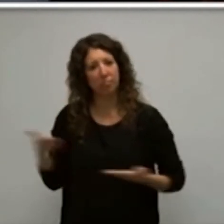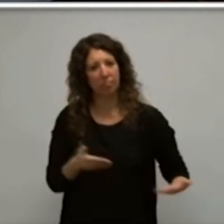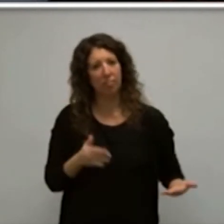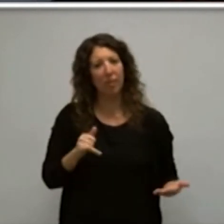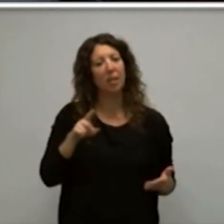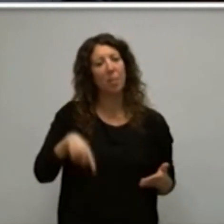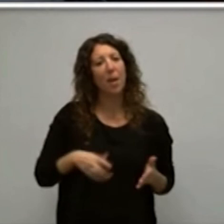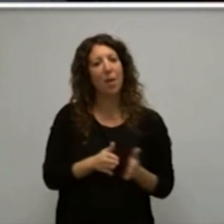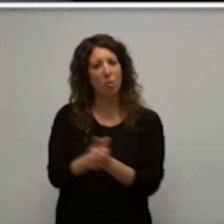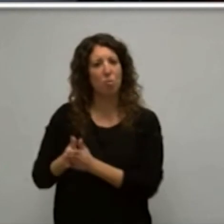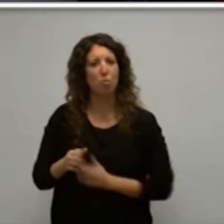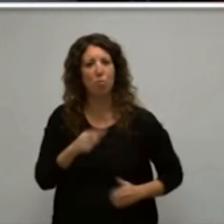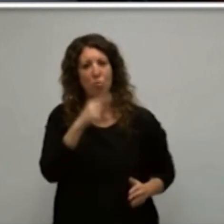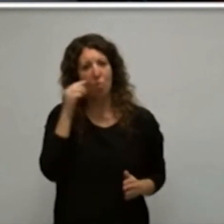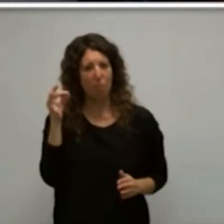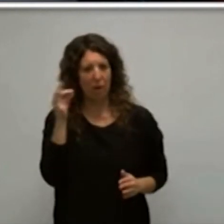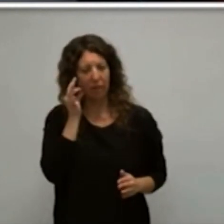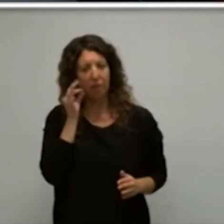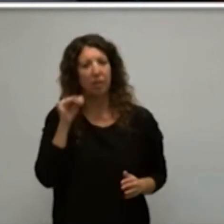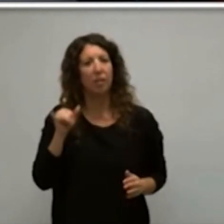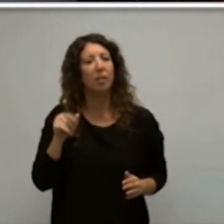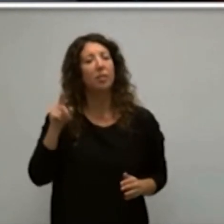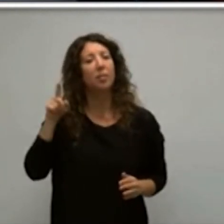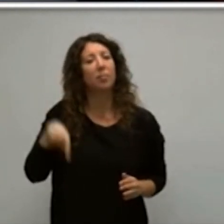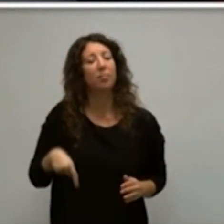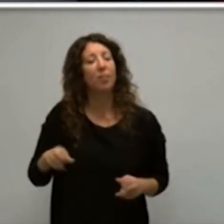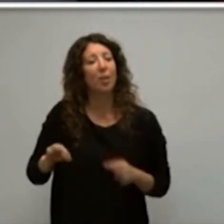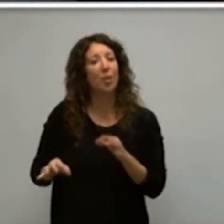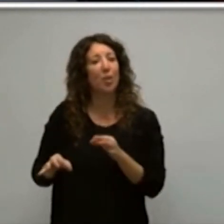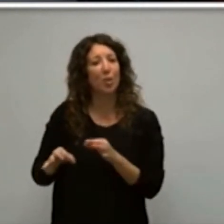companys i companyes i, per tant, doncs, també molta sort i molts encerts.